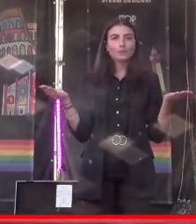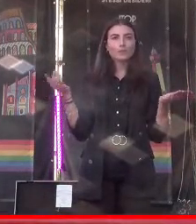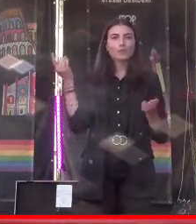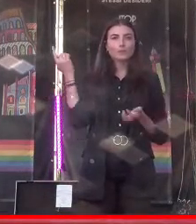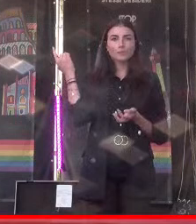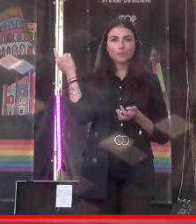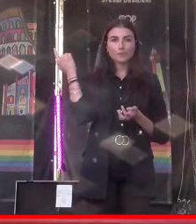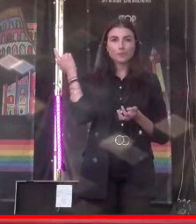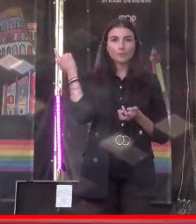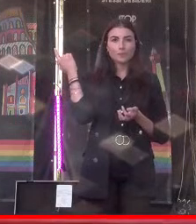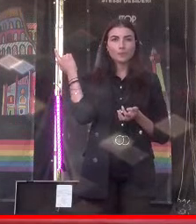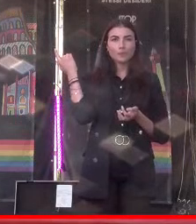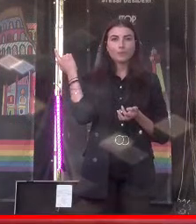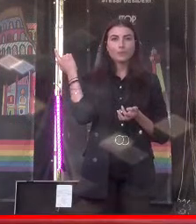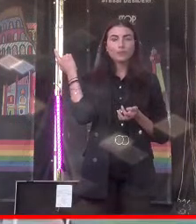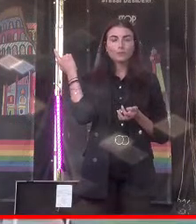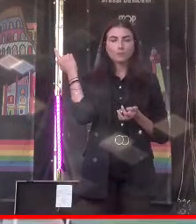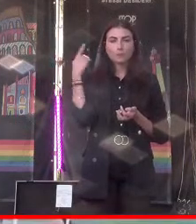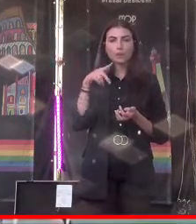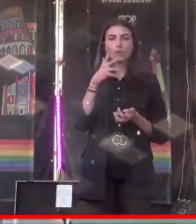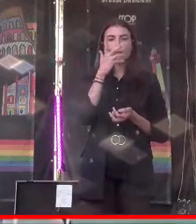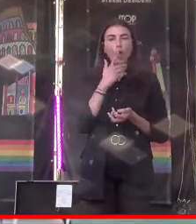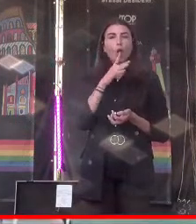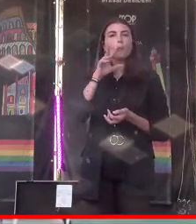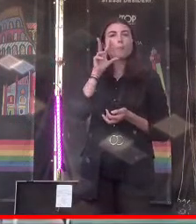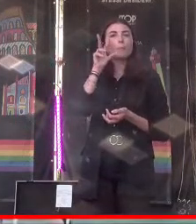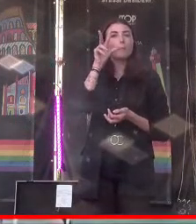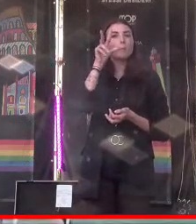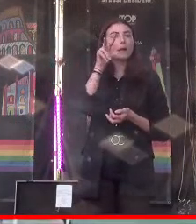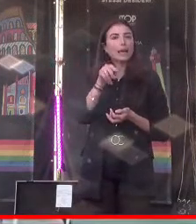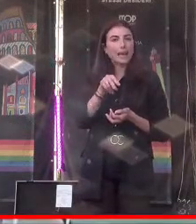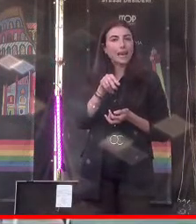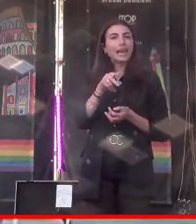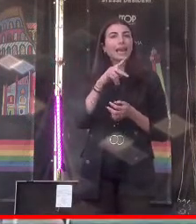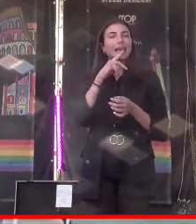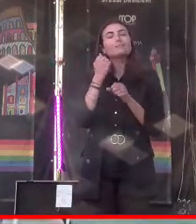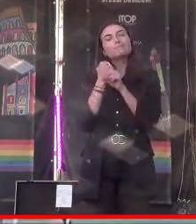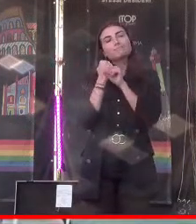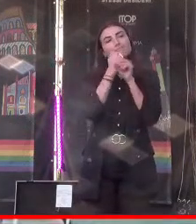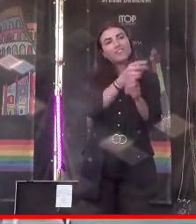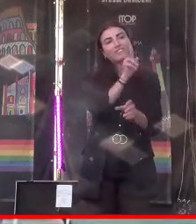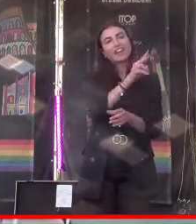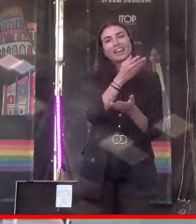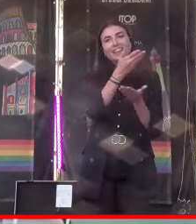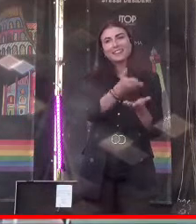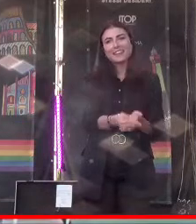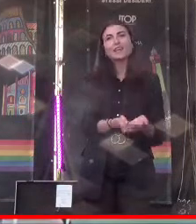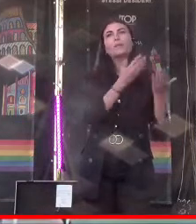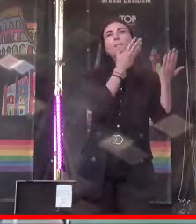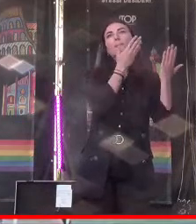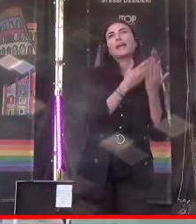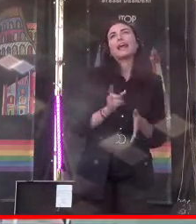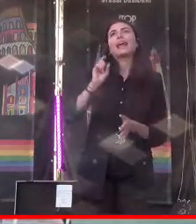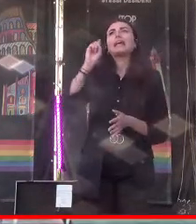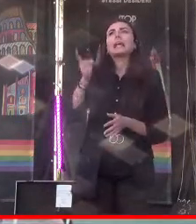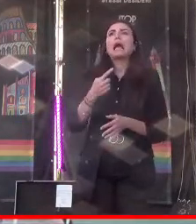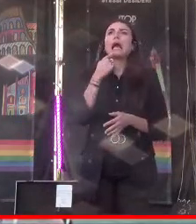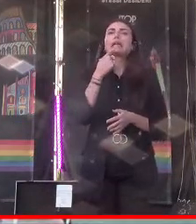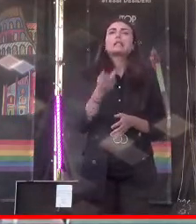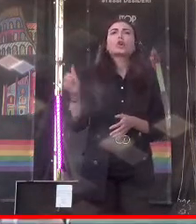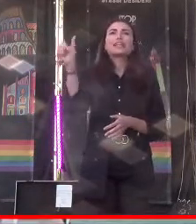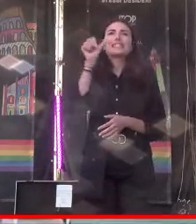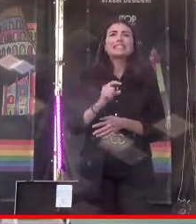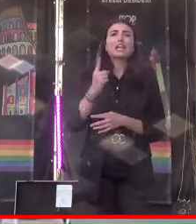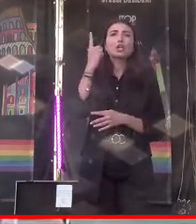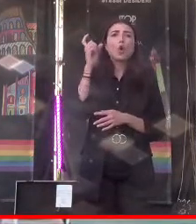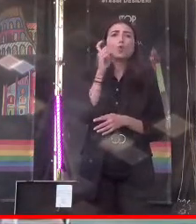e faccio parlare Valentina. Prego. Gaia ci ha detto che Sirio per un giorno non è andato a